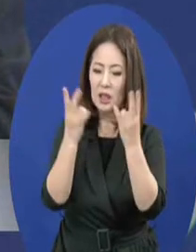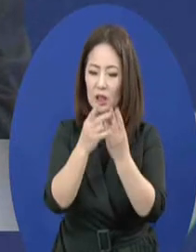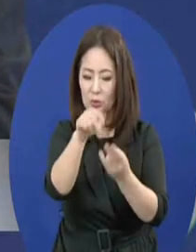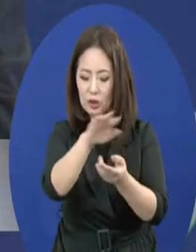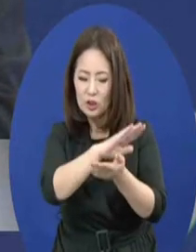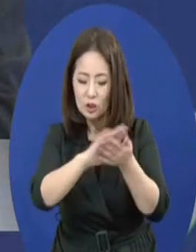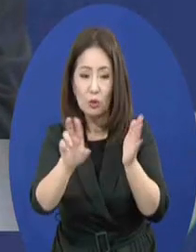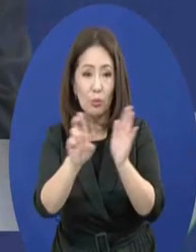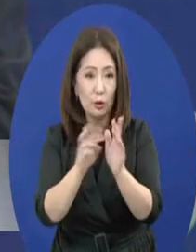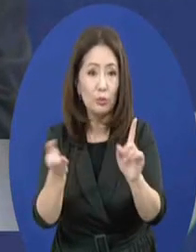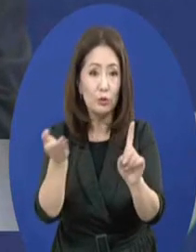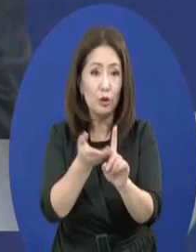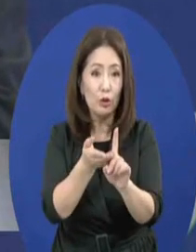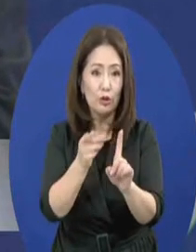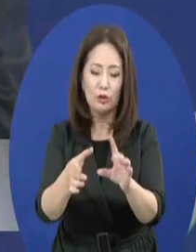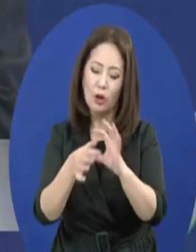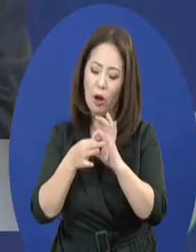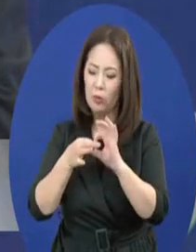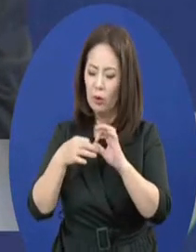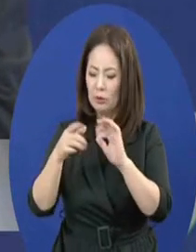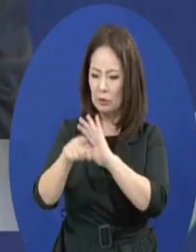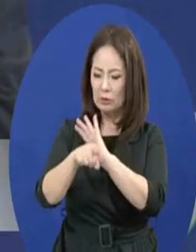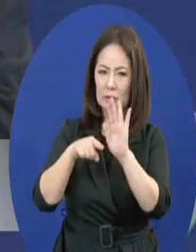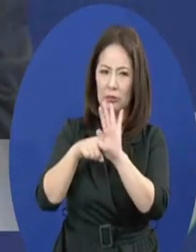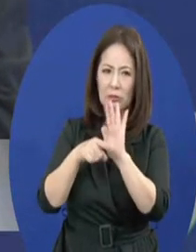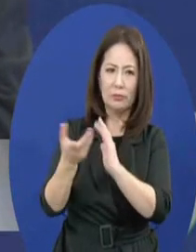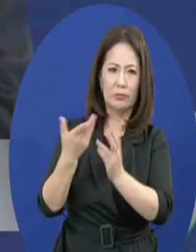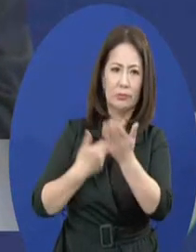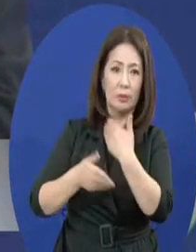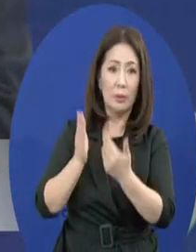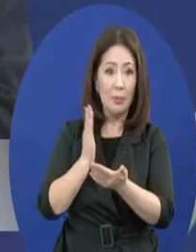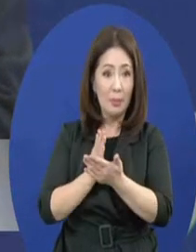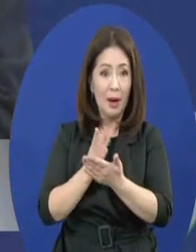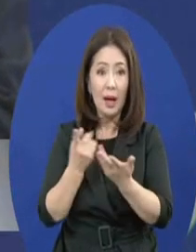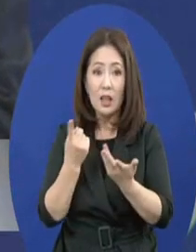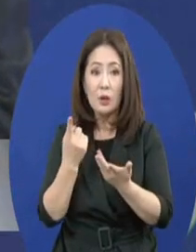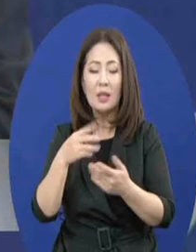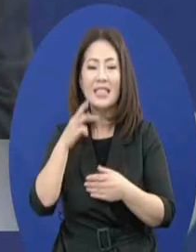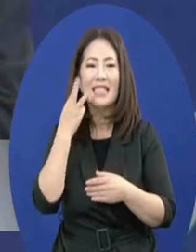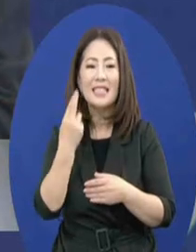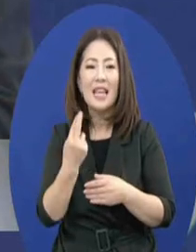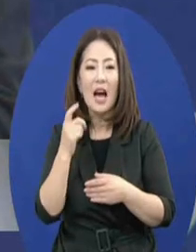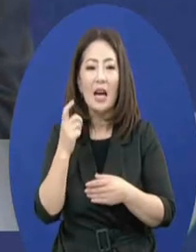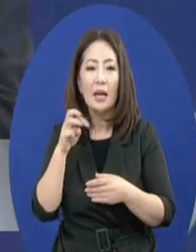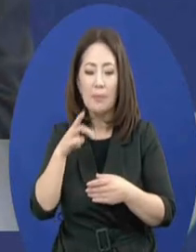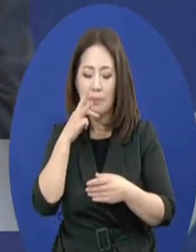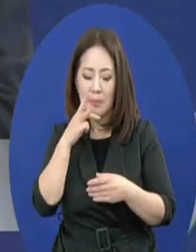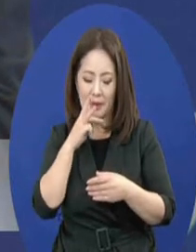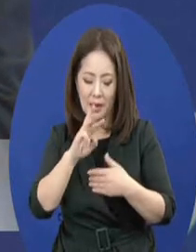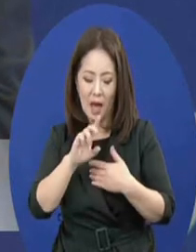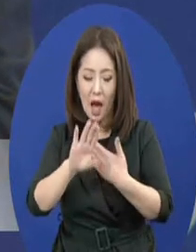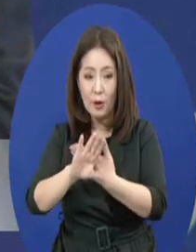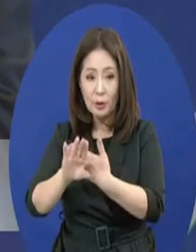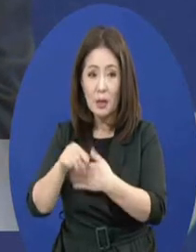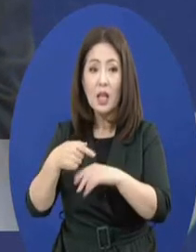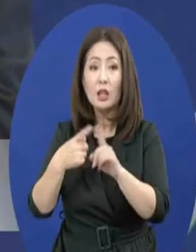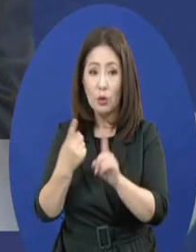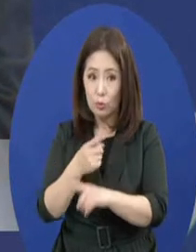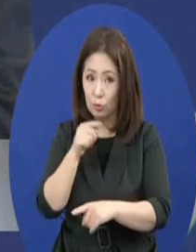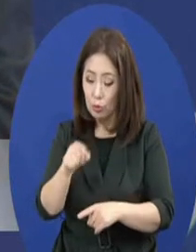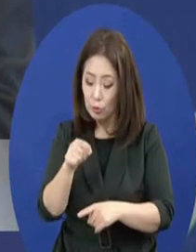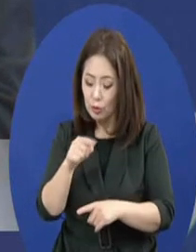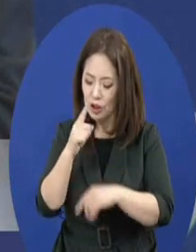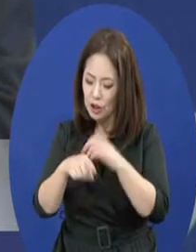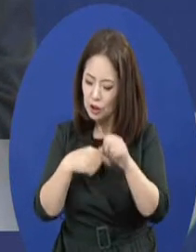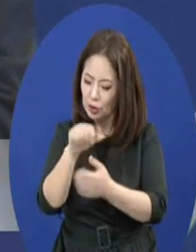олгохын зэрэгцээ бусад сөрөг үзүүлэлтүүдийг дагуулсаар байгаагийн нэг нь захим мэдээллийн аюулгүй байдлын гэмтрэг бөгөөд жил